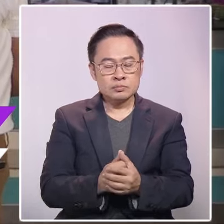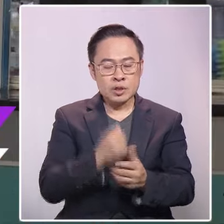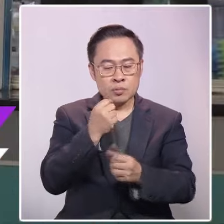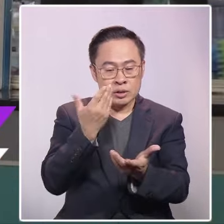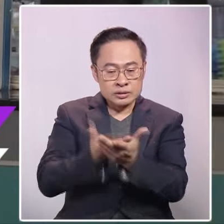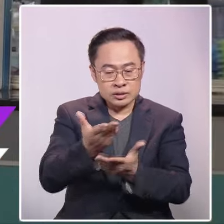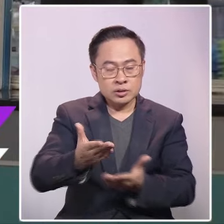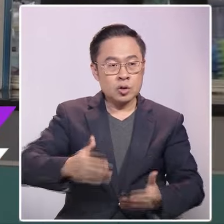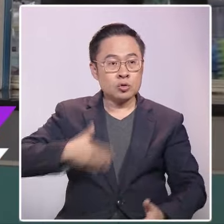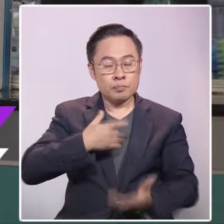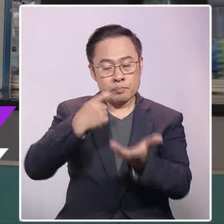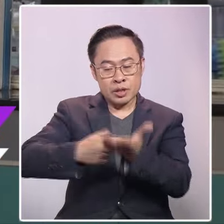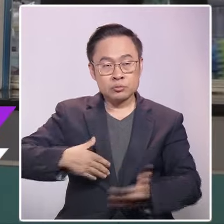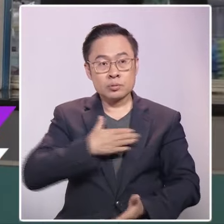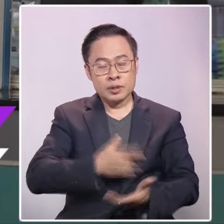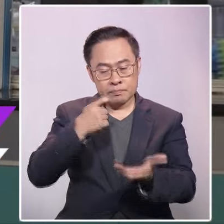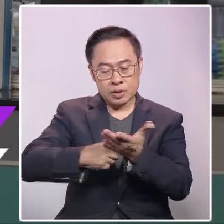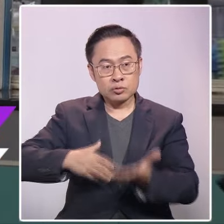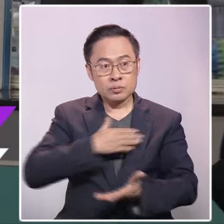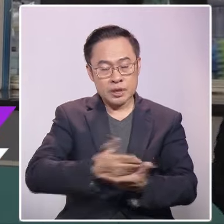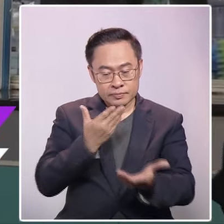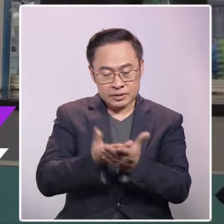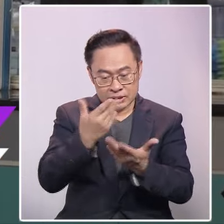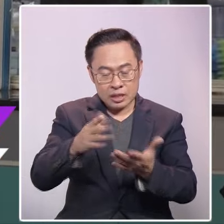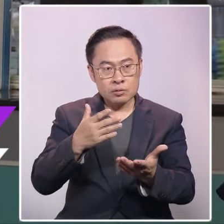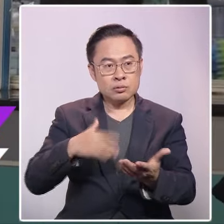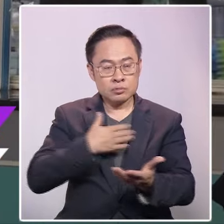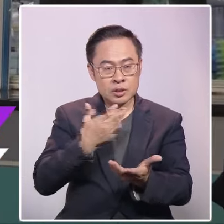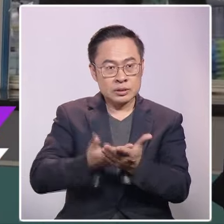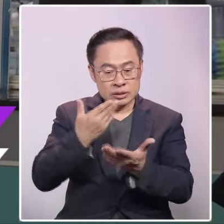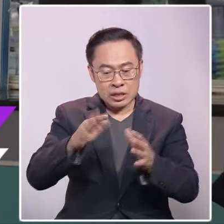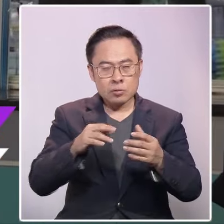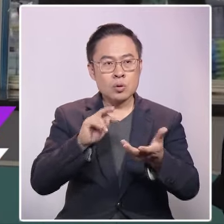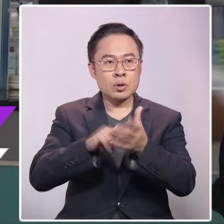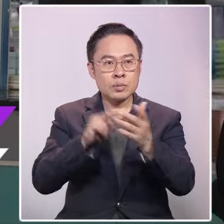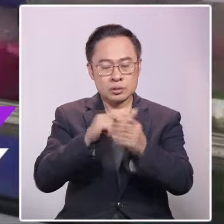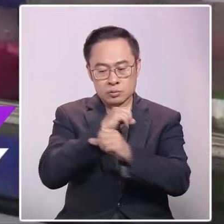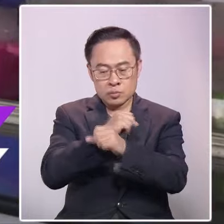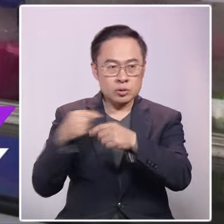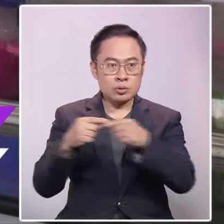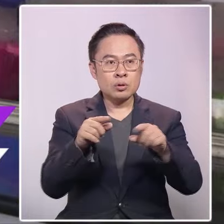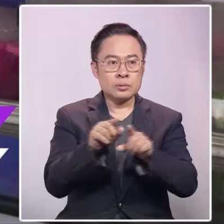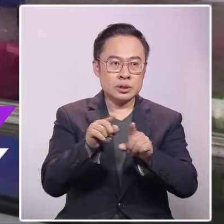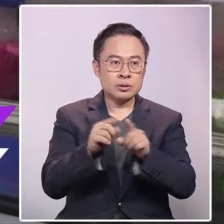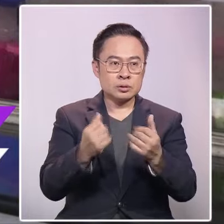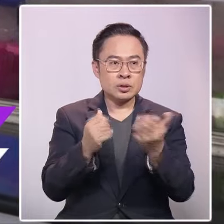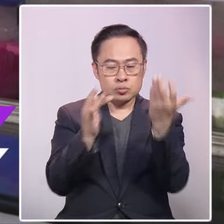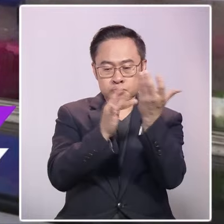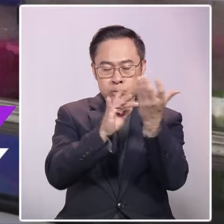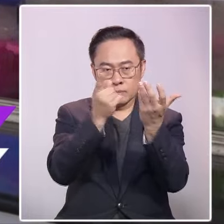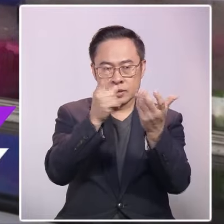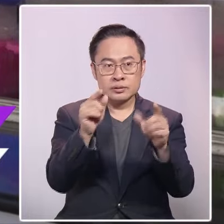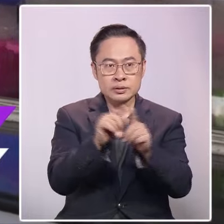ได้มากเลยนะครับซึ่งนอกจากนี้ยังได้มีการเพิ่มคำนิยามนะครับในการรักษาโรคเพิ่มเติมให้เท่าทันกับเทคโนโลยีสมัยใหม่มาก